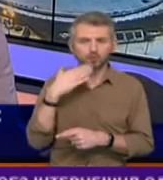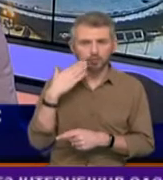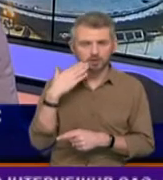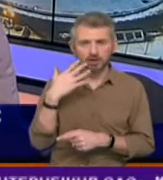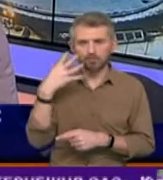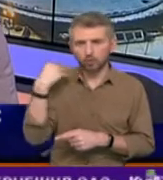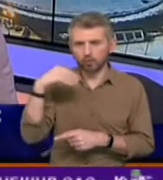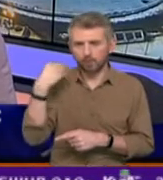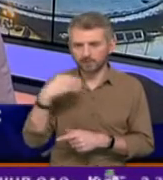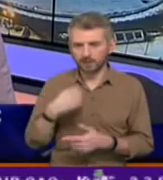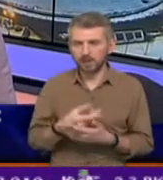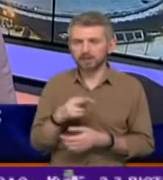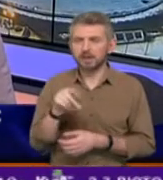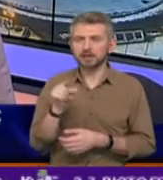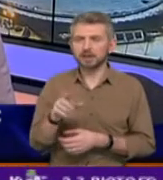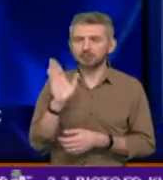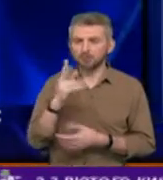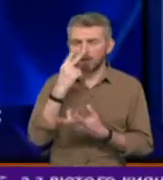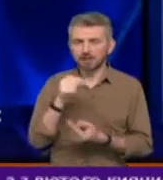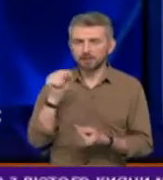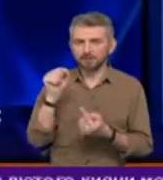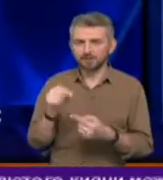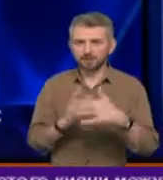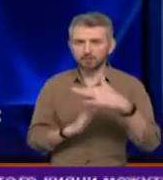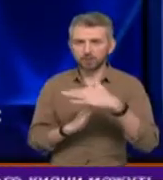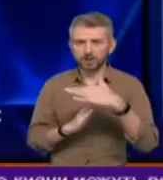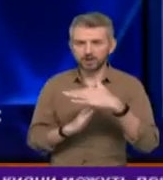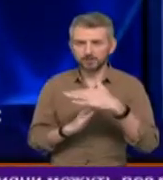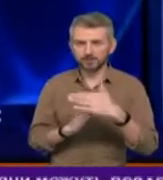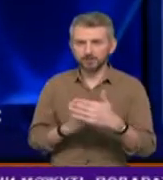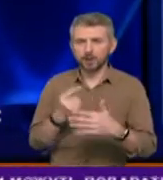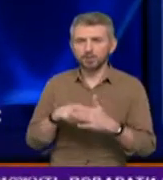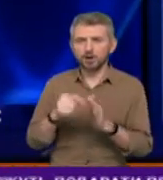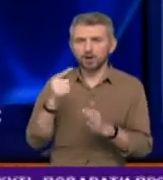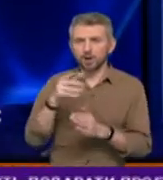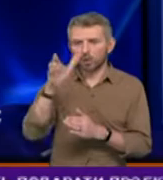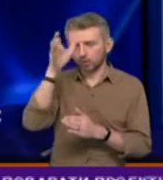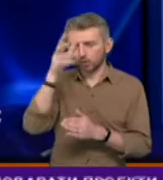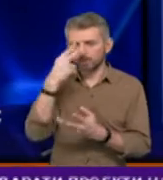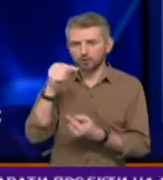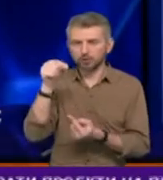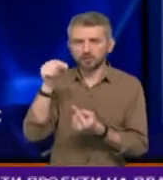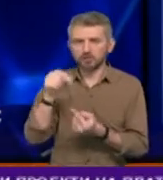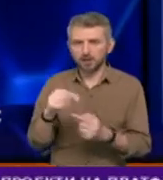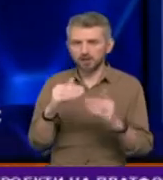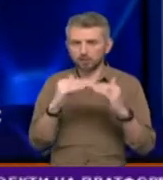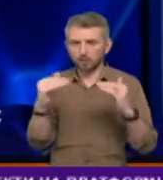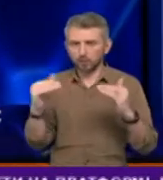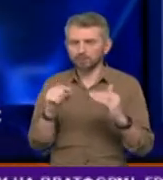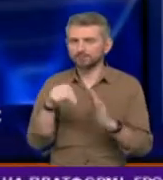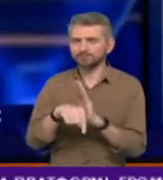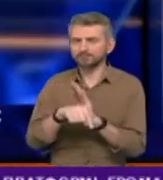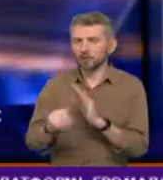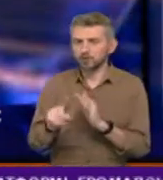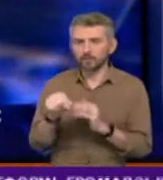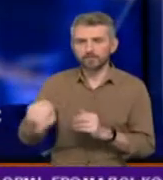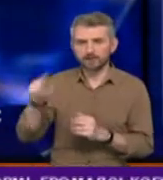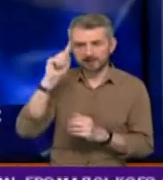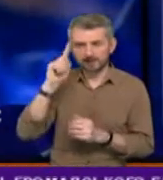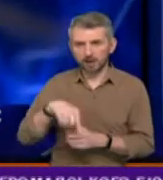таку реєстрацію. Єдина умова для таких осіб – вчасно потрапити на контрольовану територію для проходження тестування. Директор Центру